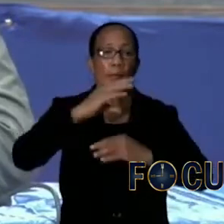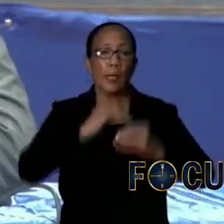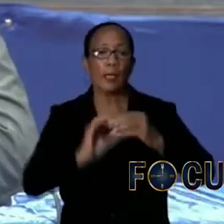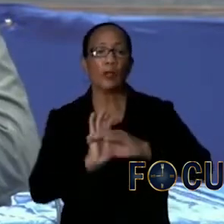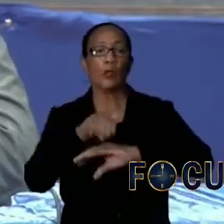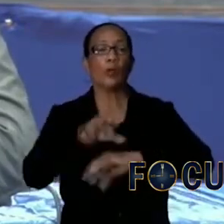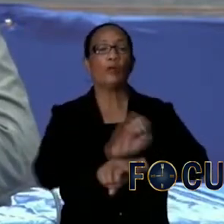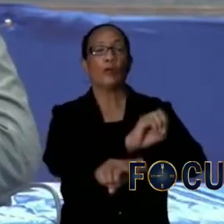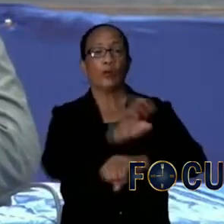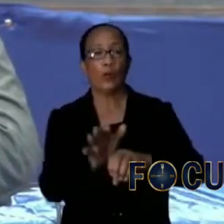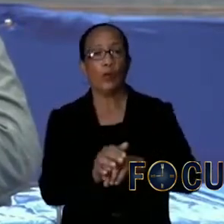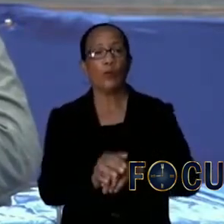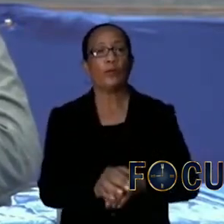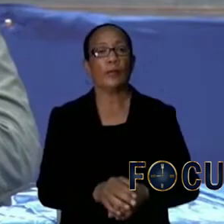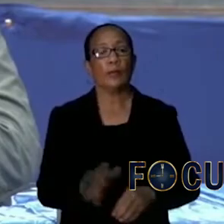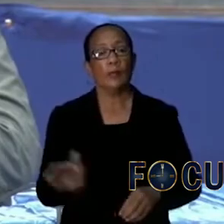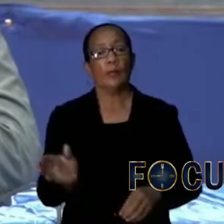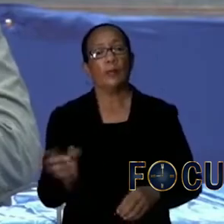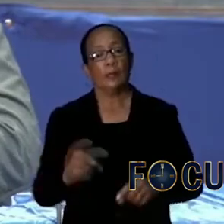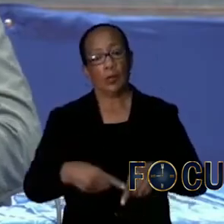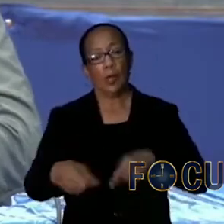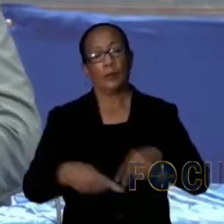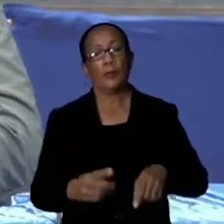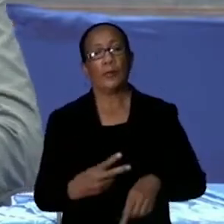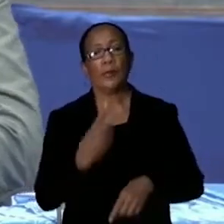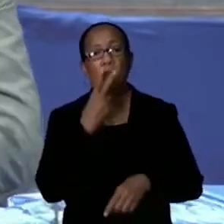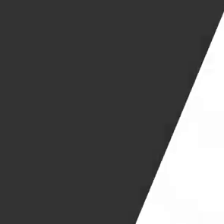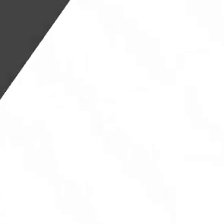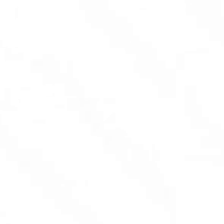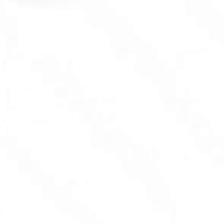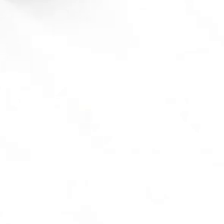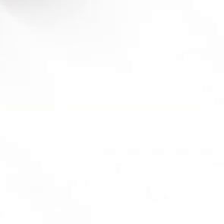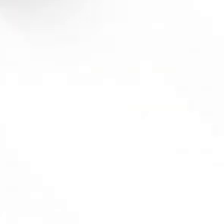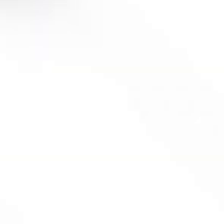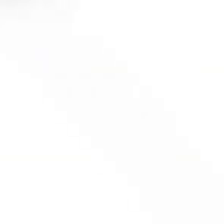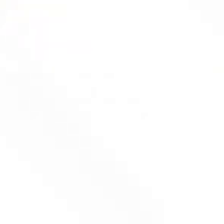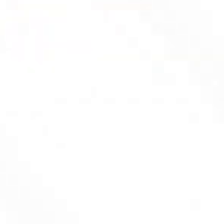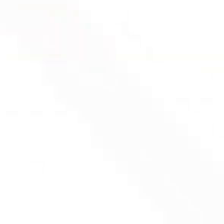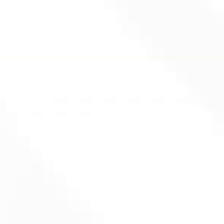Dus u zult me weer op korte termijn ter beschikking hebben voor vragen.